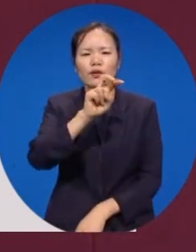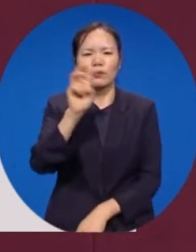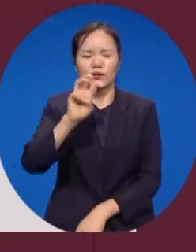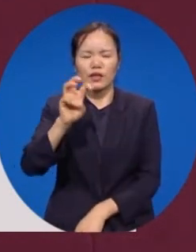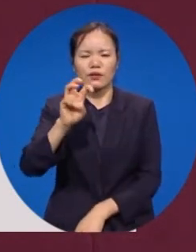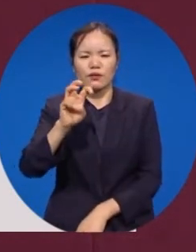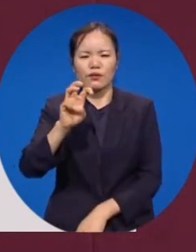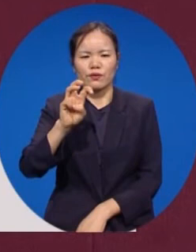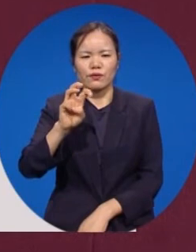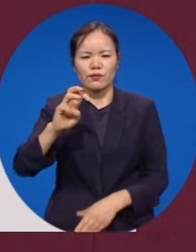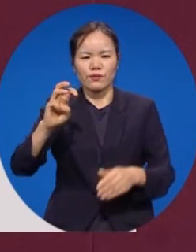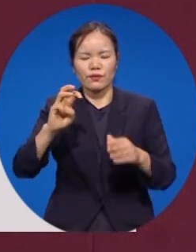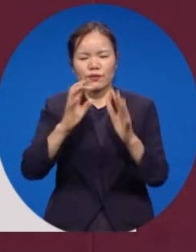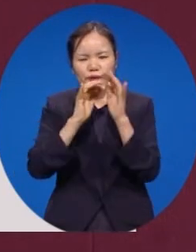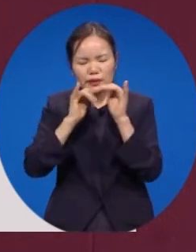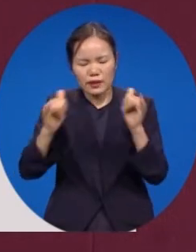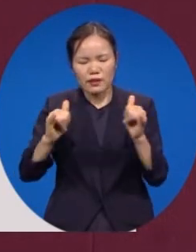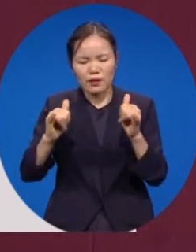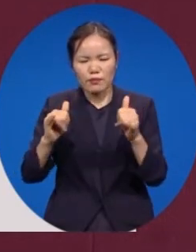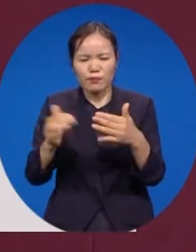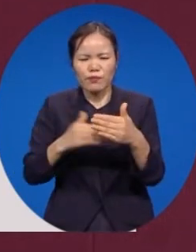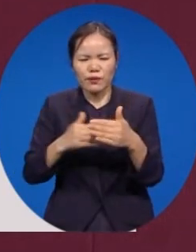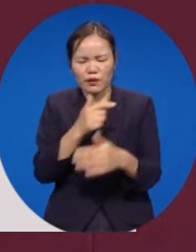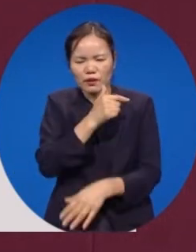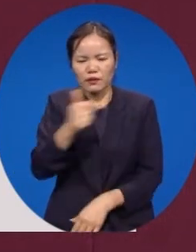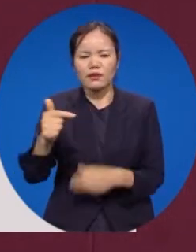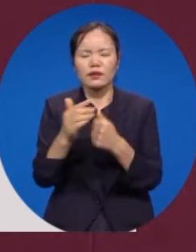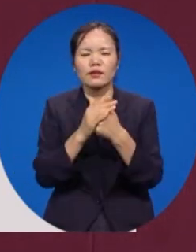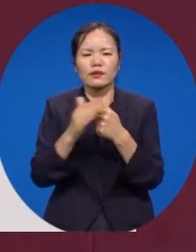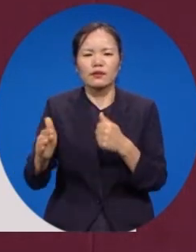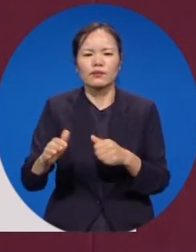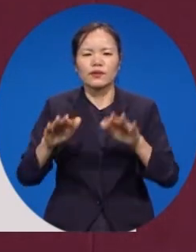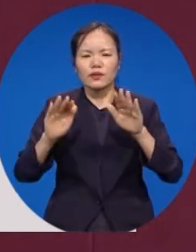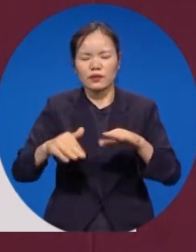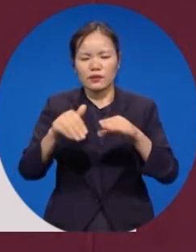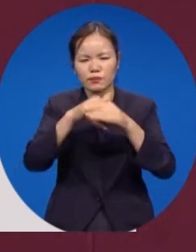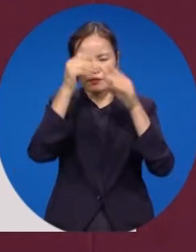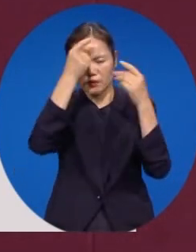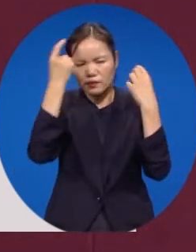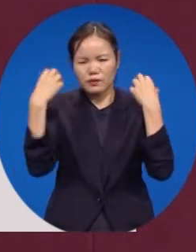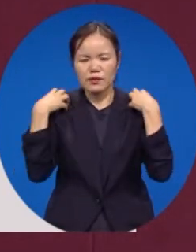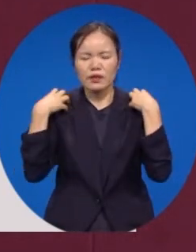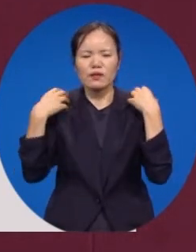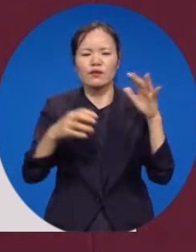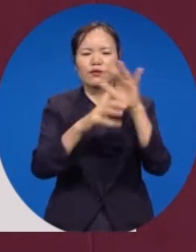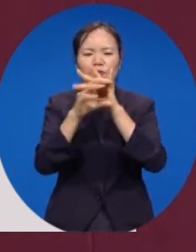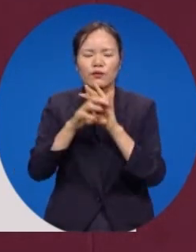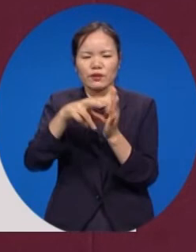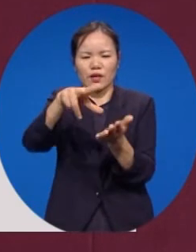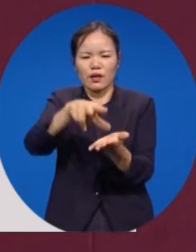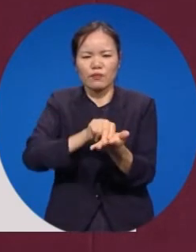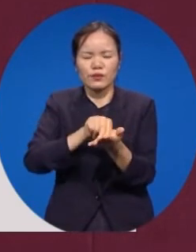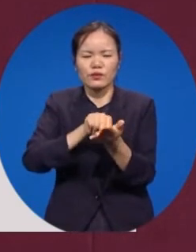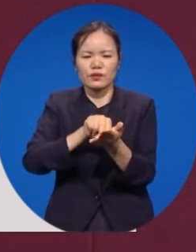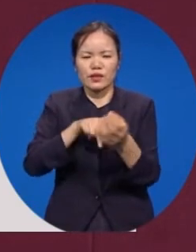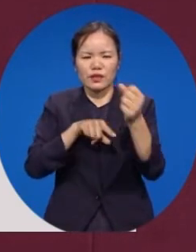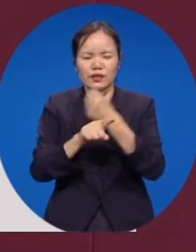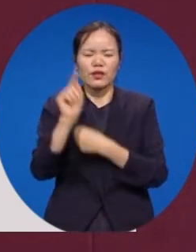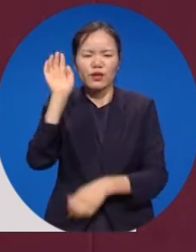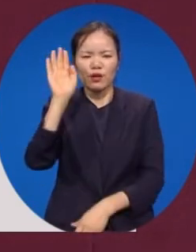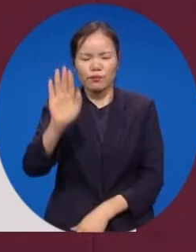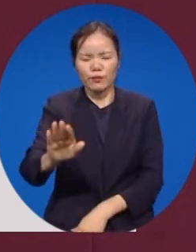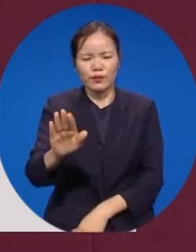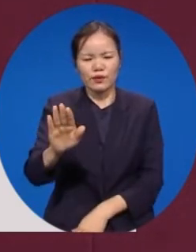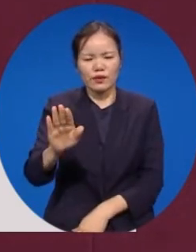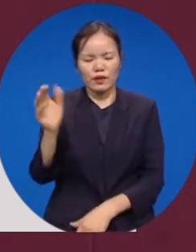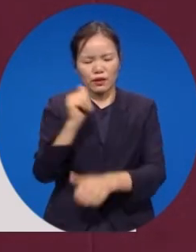불안이 짙게 깔려 있습니다. 이 정부는 코로나 국난을 이유로 미래 세대가 짊어질 수